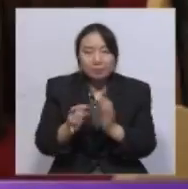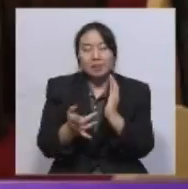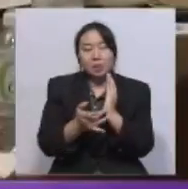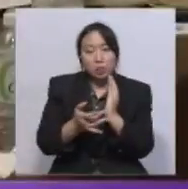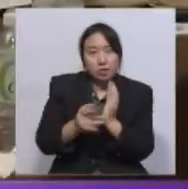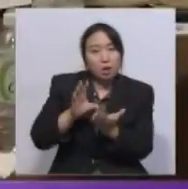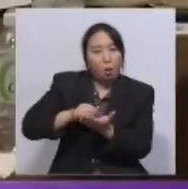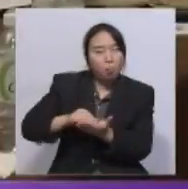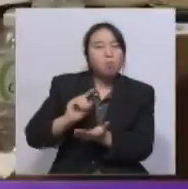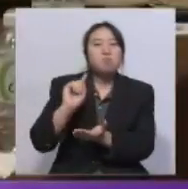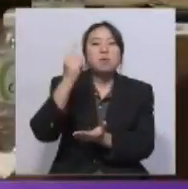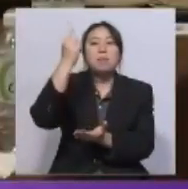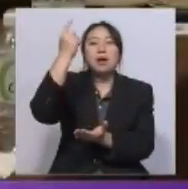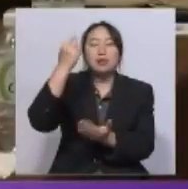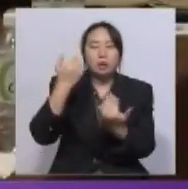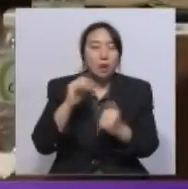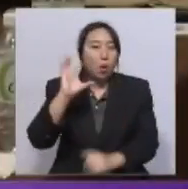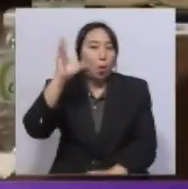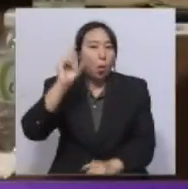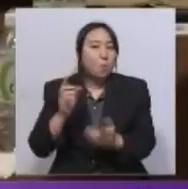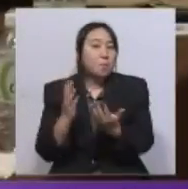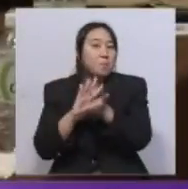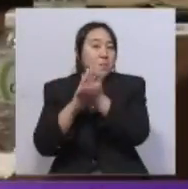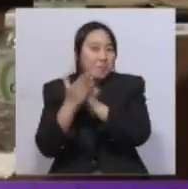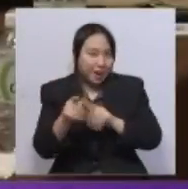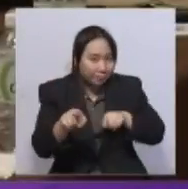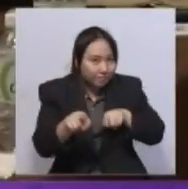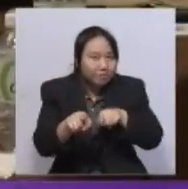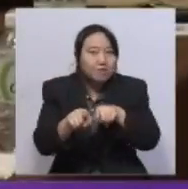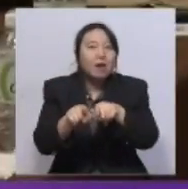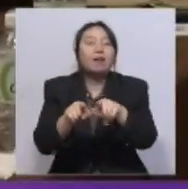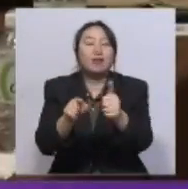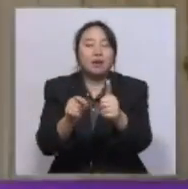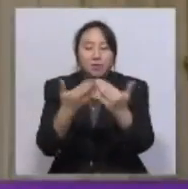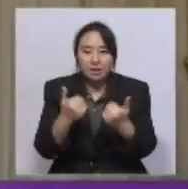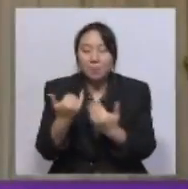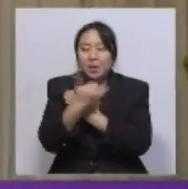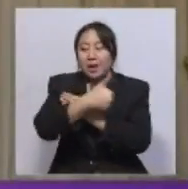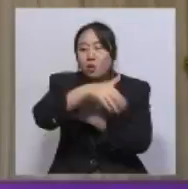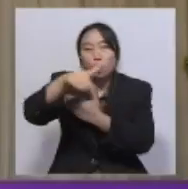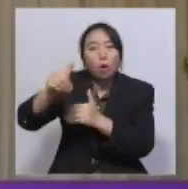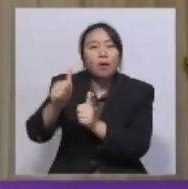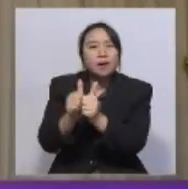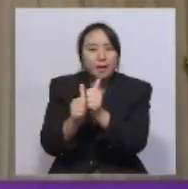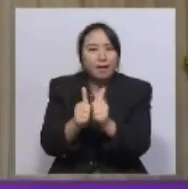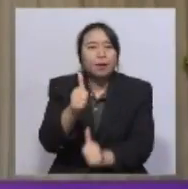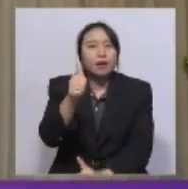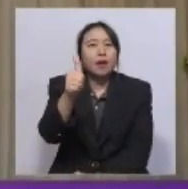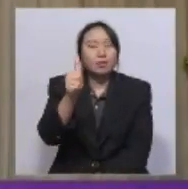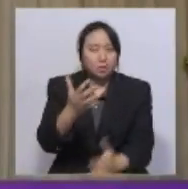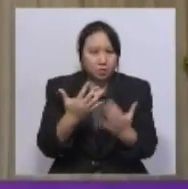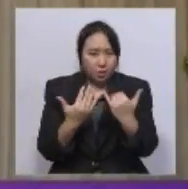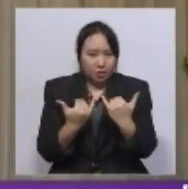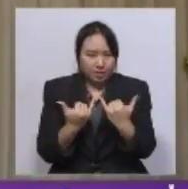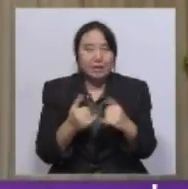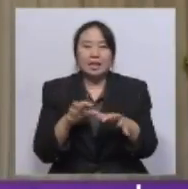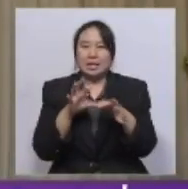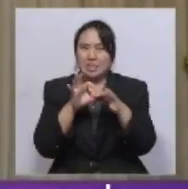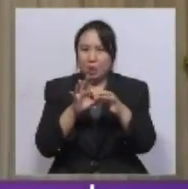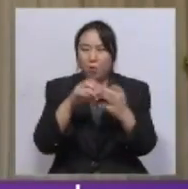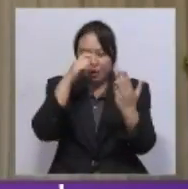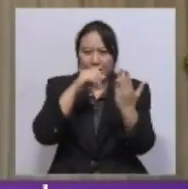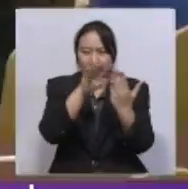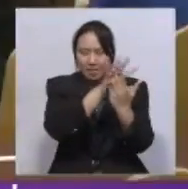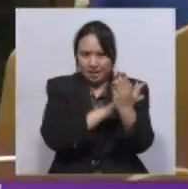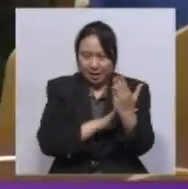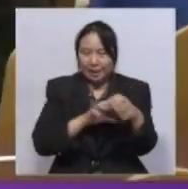ความทันสมัยทันต่อการเพื่อพัฒนาขีดความสามารถในการแข่งขันกับประเทศต่างๆซึ่งมีผลต่อการจัดอันดับประเทศ